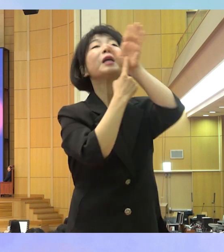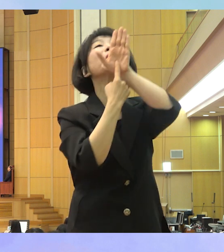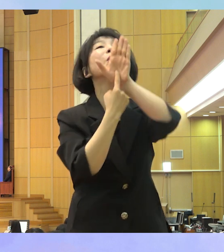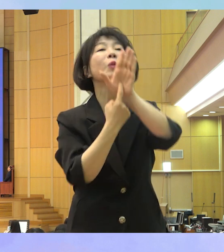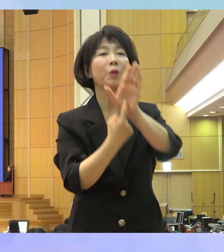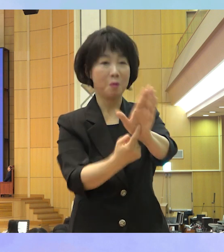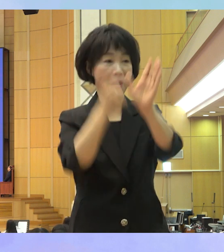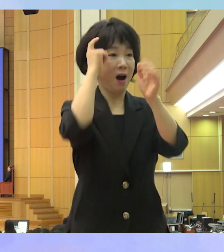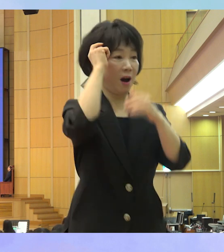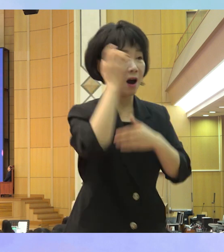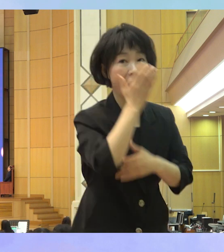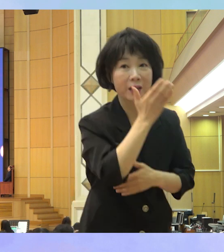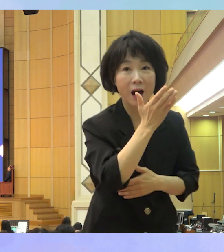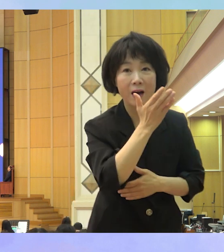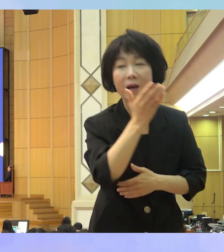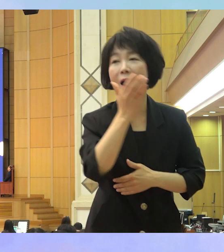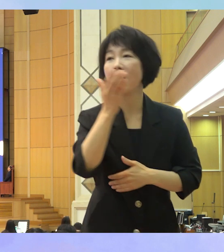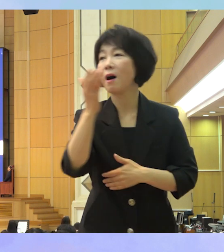어찌 이루